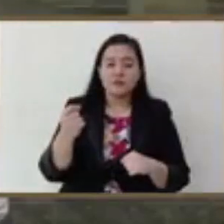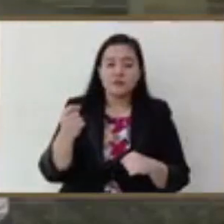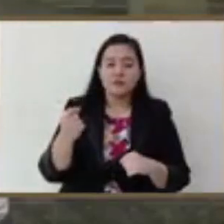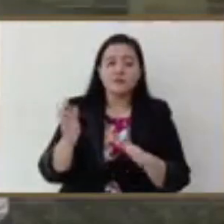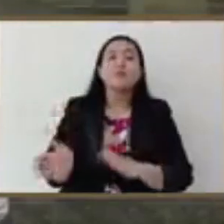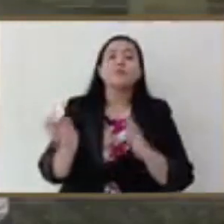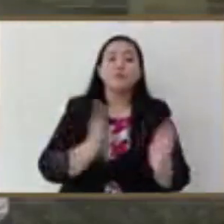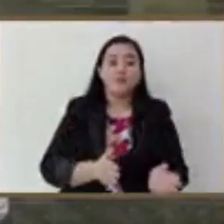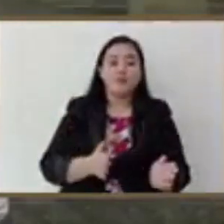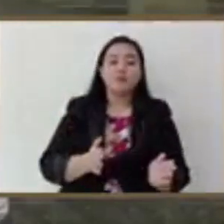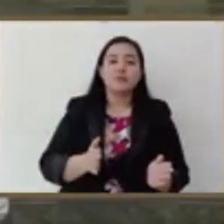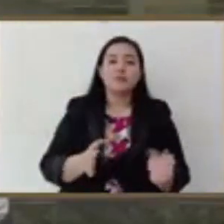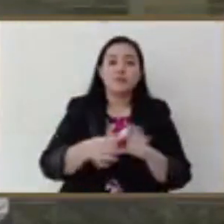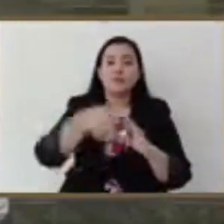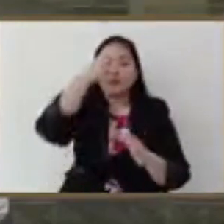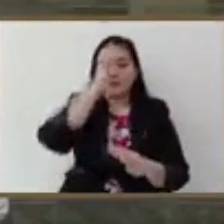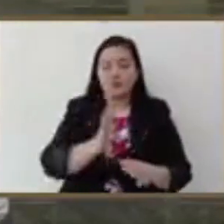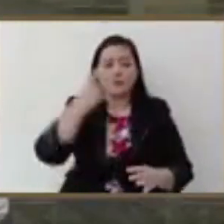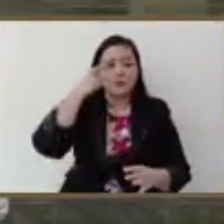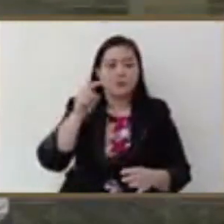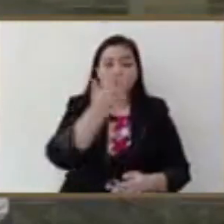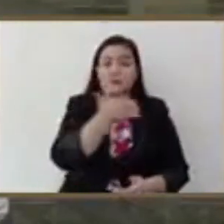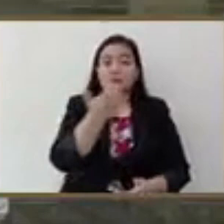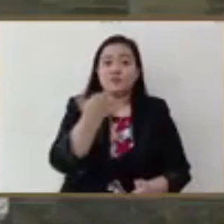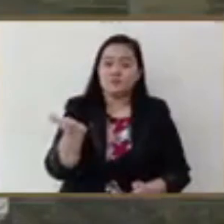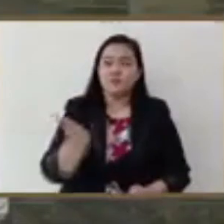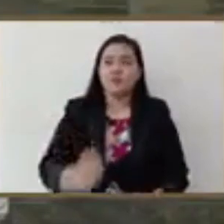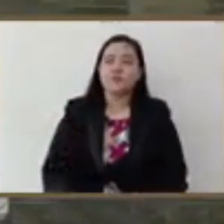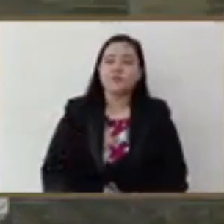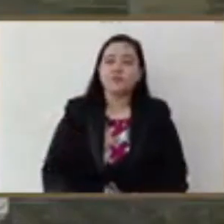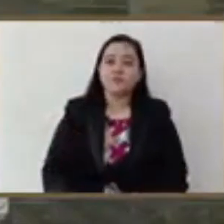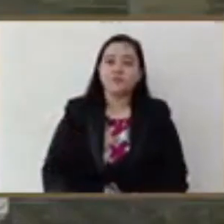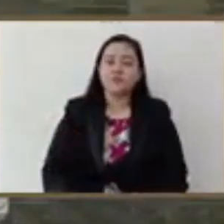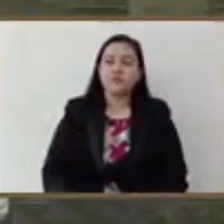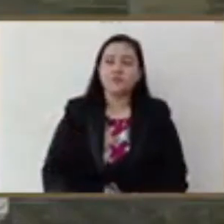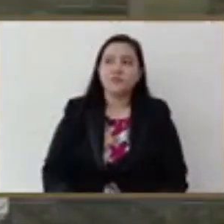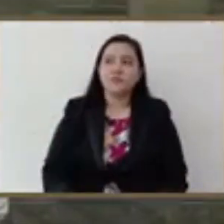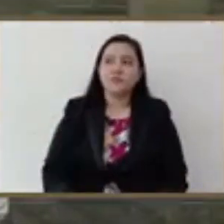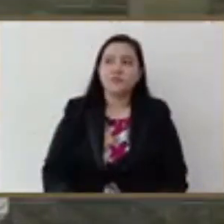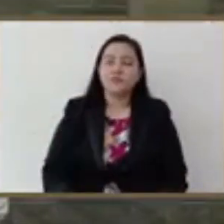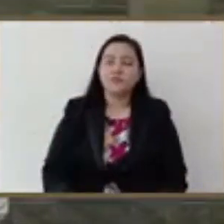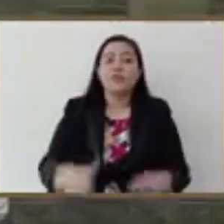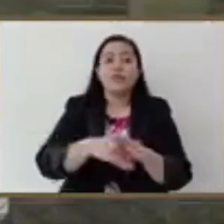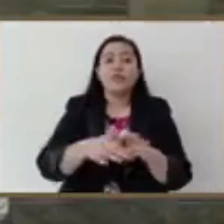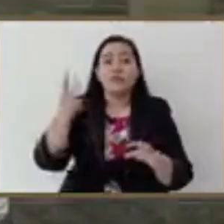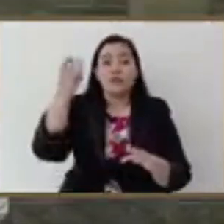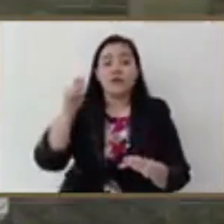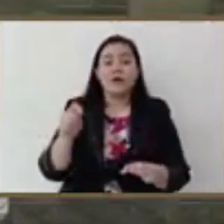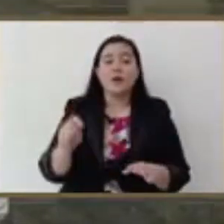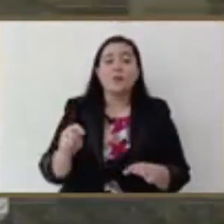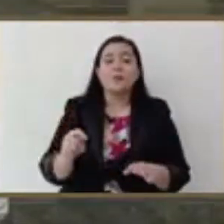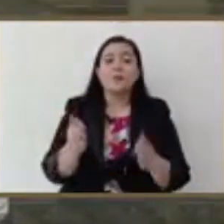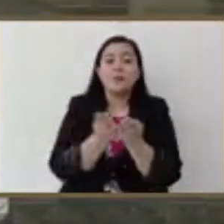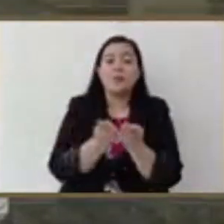God for you, it is God. Listen, in the book of Acts, maliwanag na sinabi ko po sa inyo na tayo po'y dinagdag